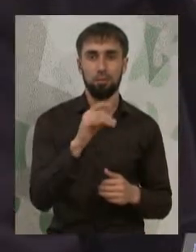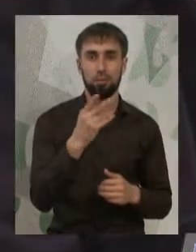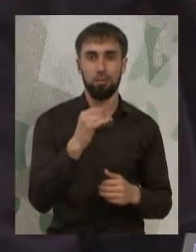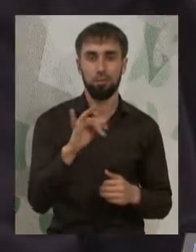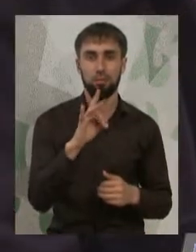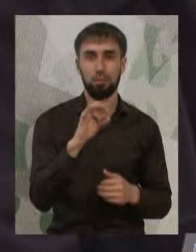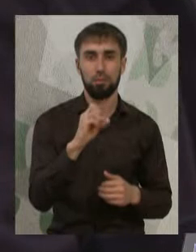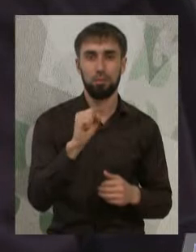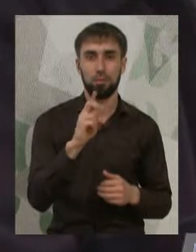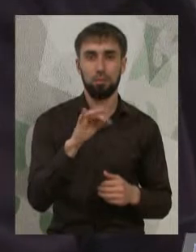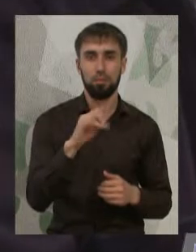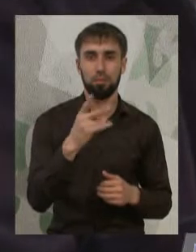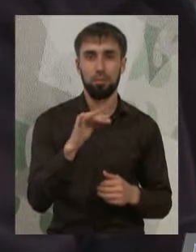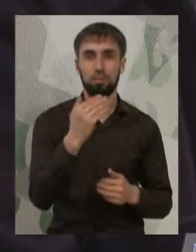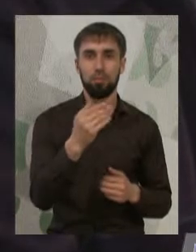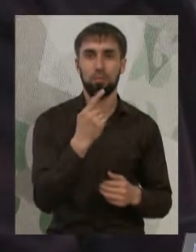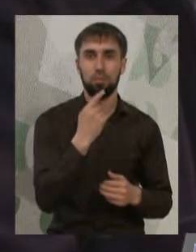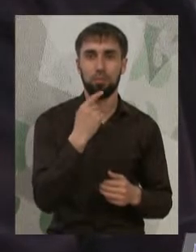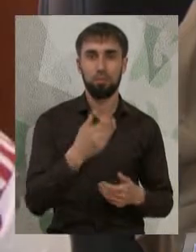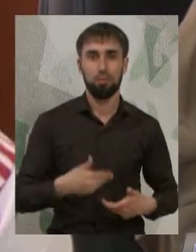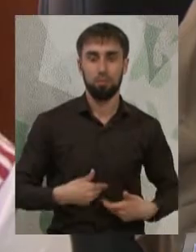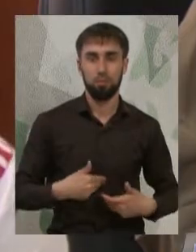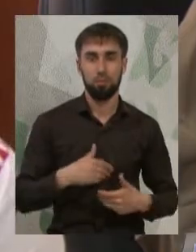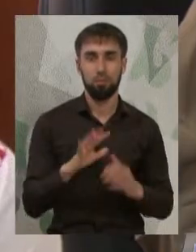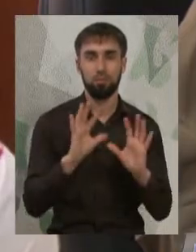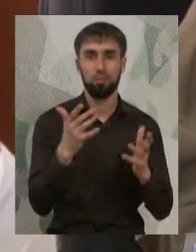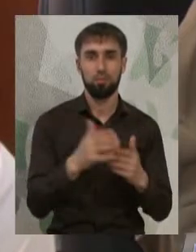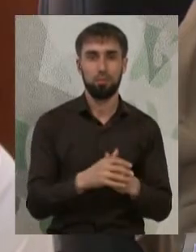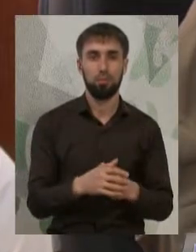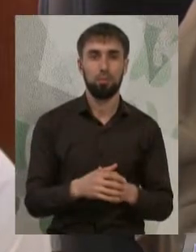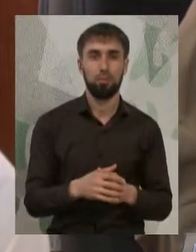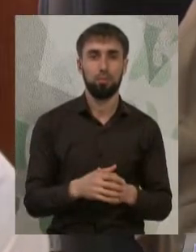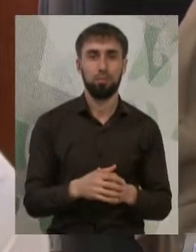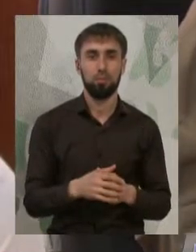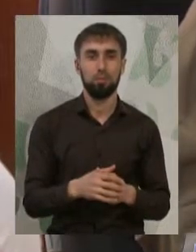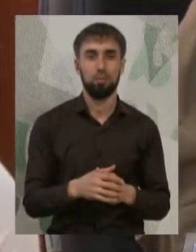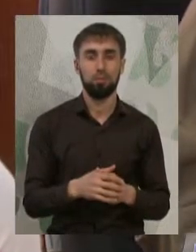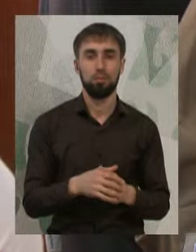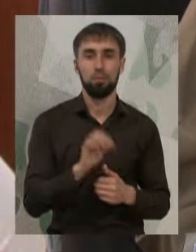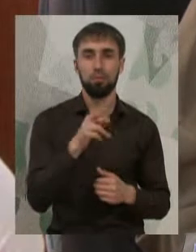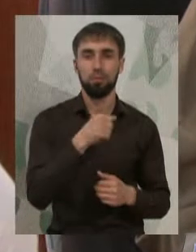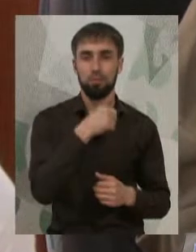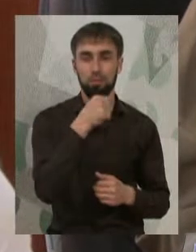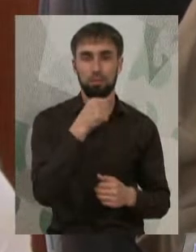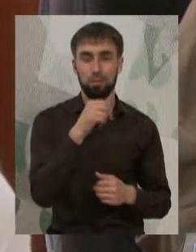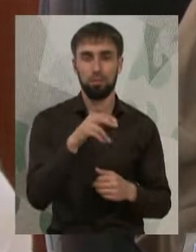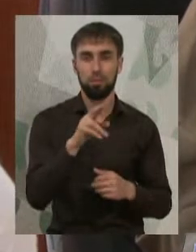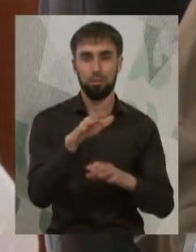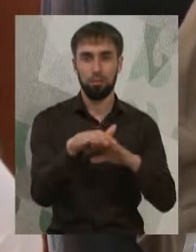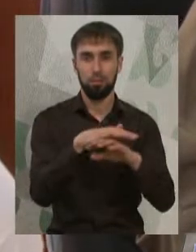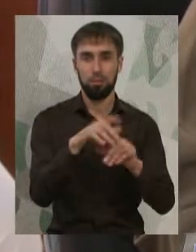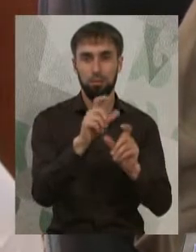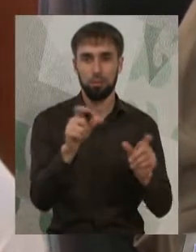реабилитации лиц, оказавшихся в трудных жизненных ситуациях. Кроме того, в рамках реализации регионального проекта «Старшее поколение» министерством проведены мероприятия по